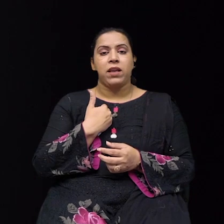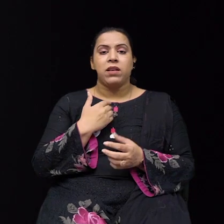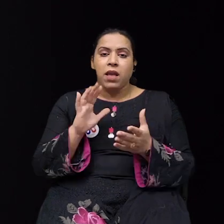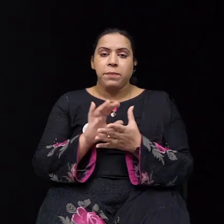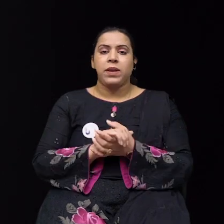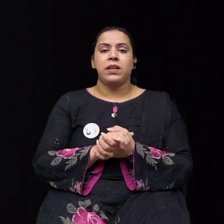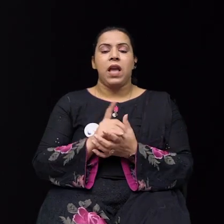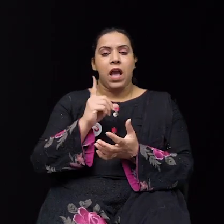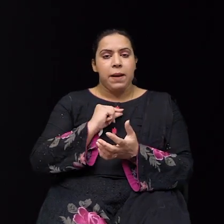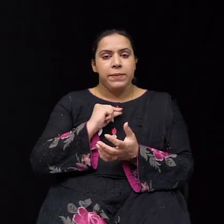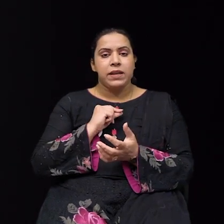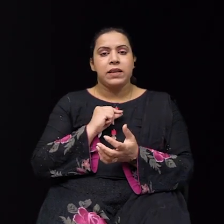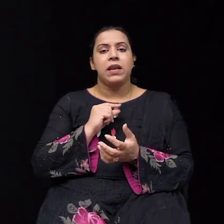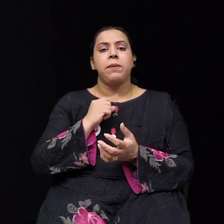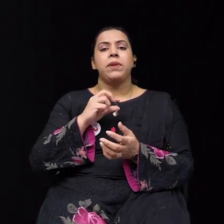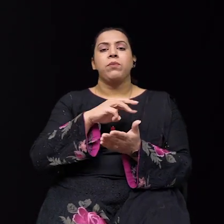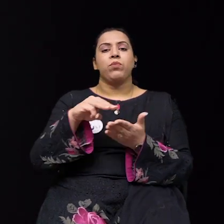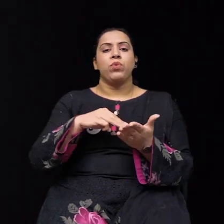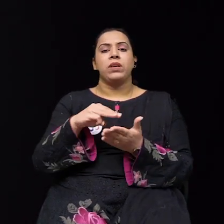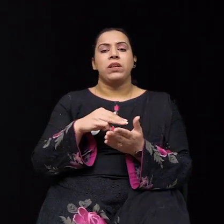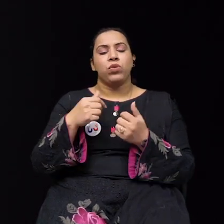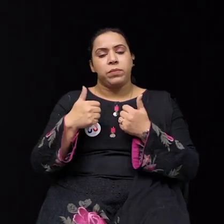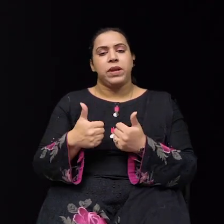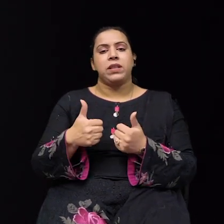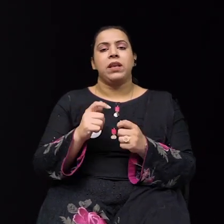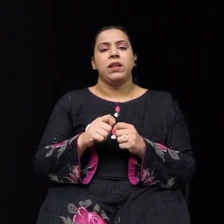میں مل کے اپنے لیے, اپنے اس